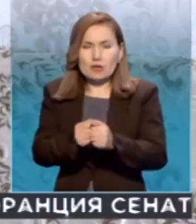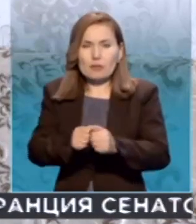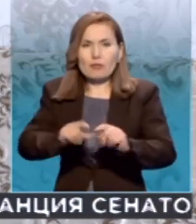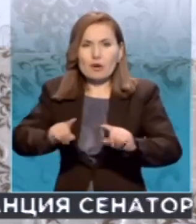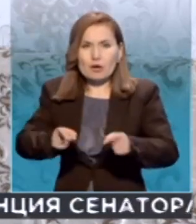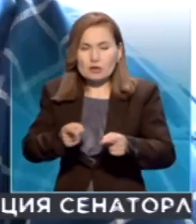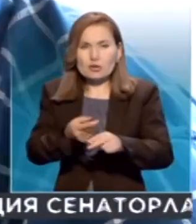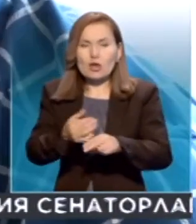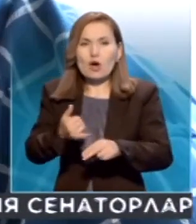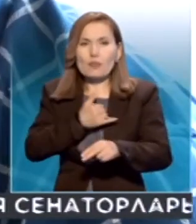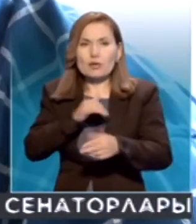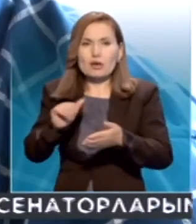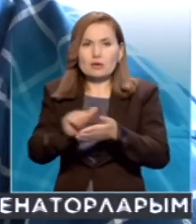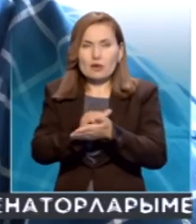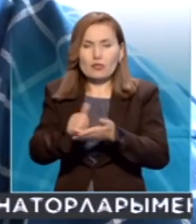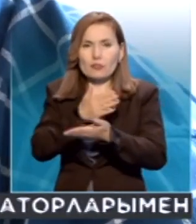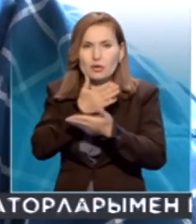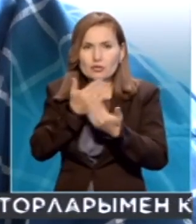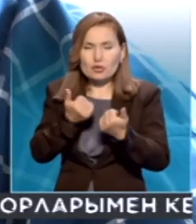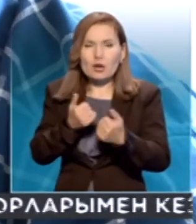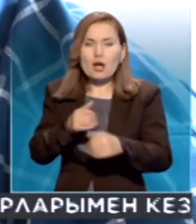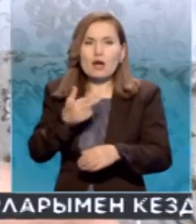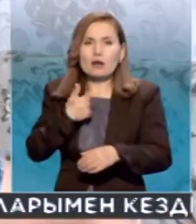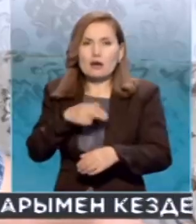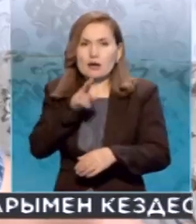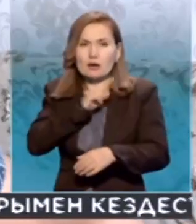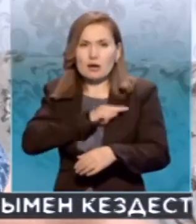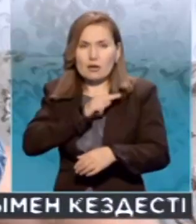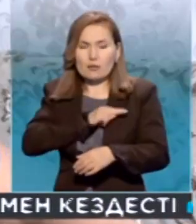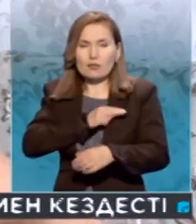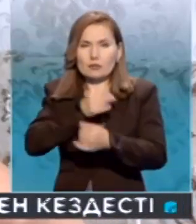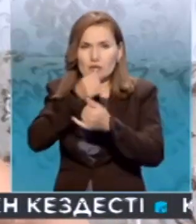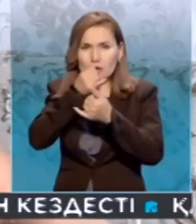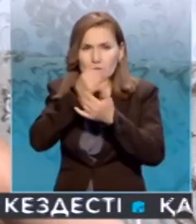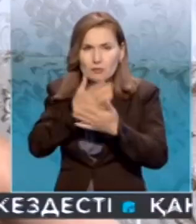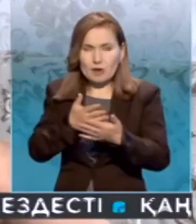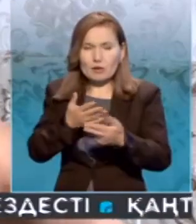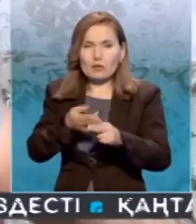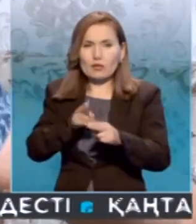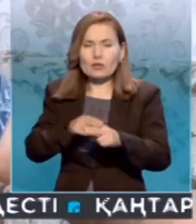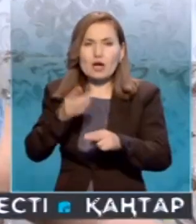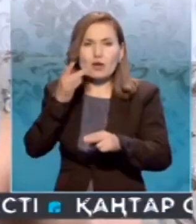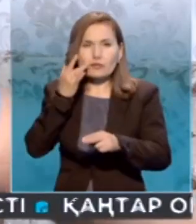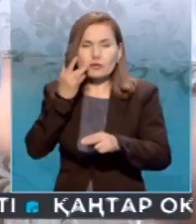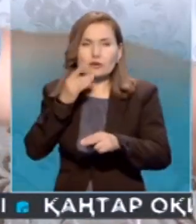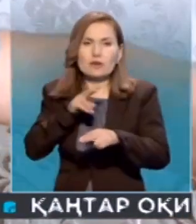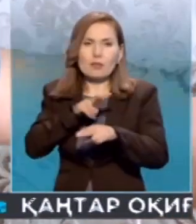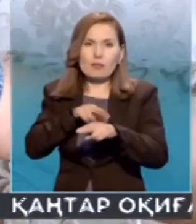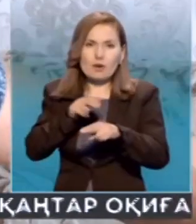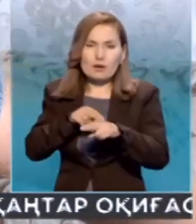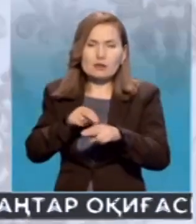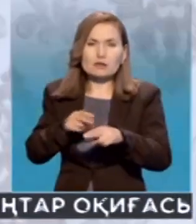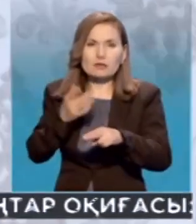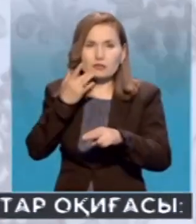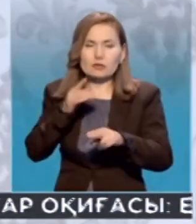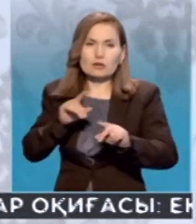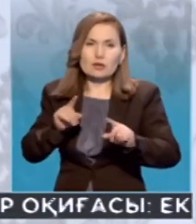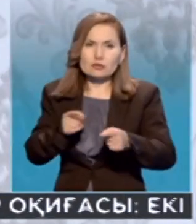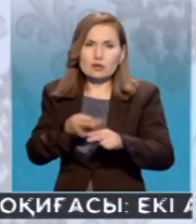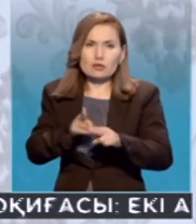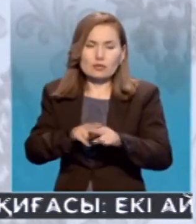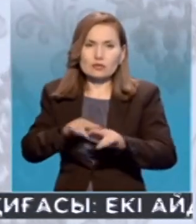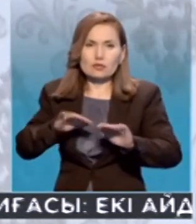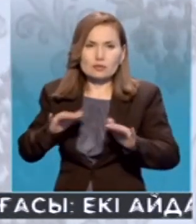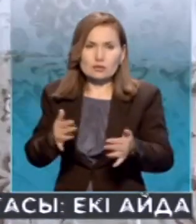енді құжат жоқ болса да жұмыс істеймін десең істей береді екен. Свидетельдерді алып бардық жанында. Кішкентай кезінен мені танитындар. Енді